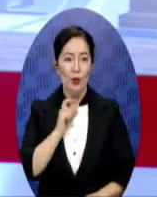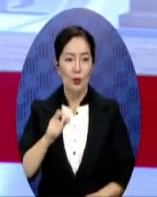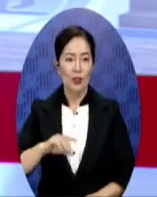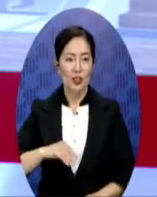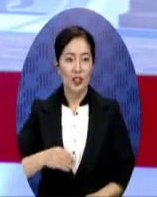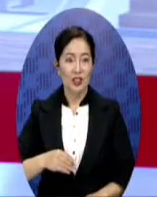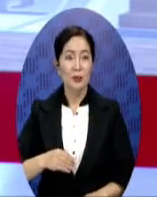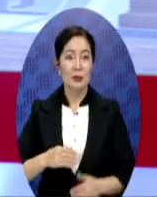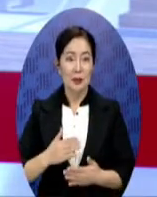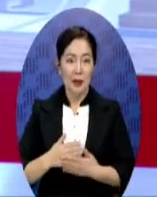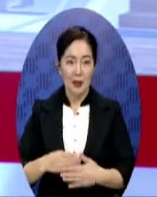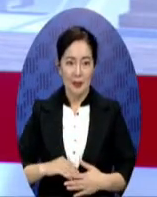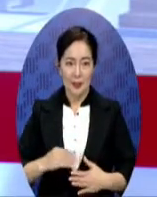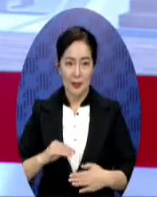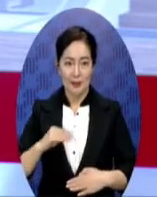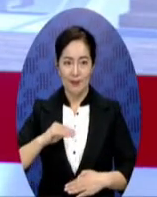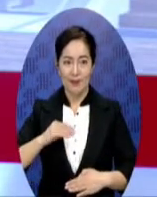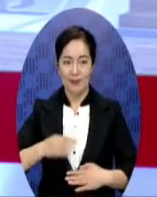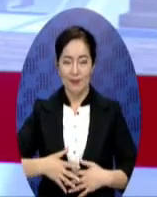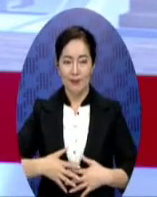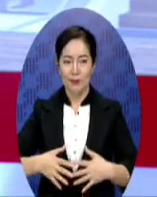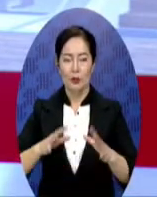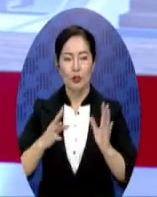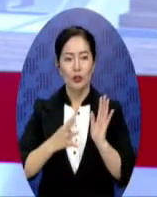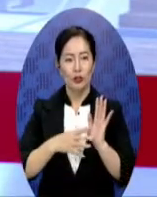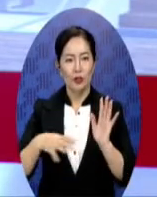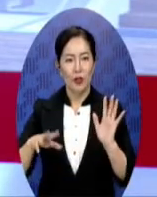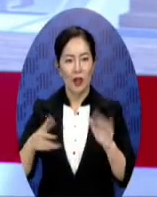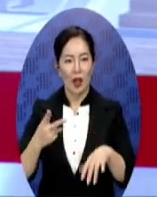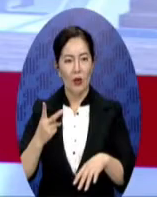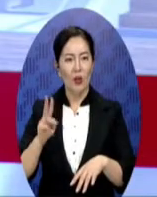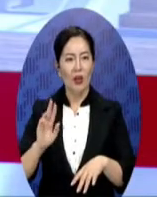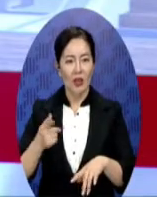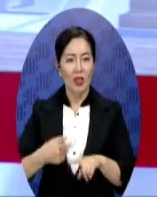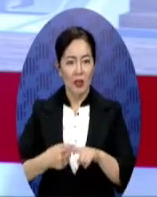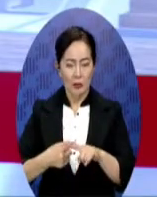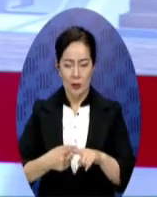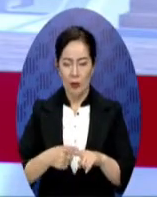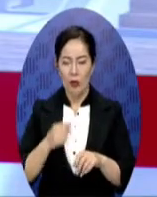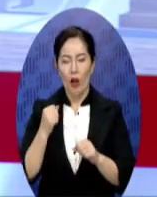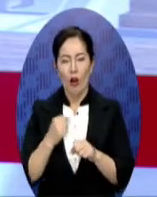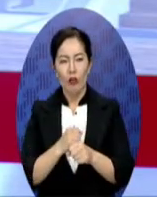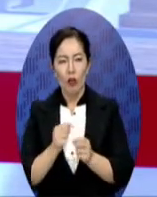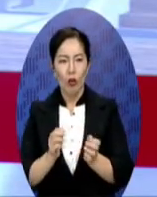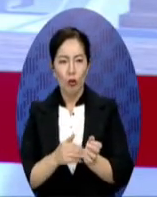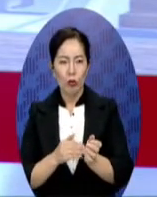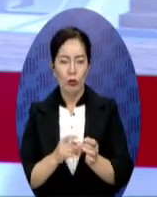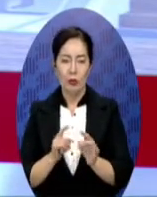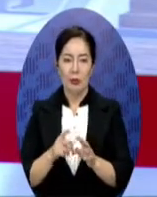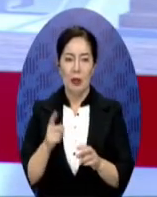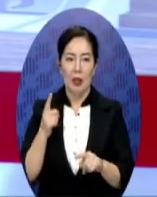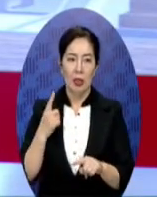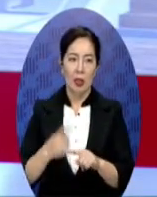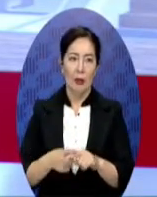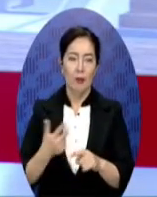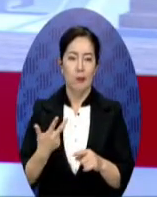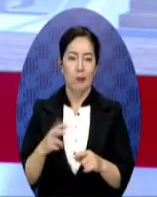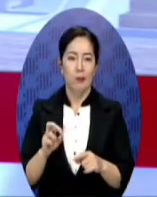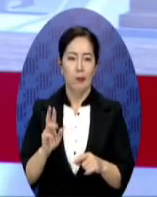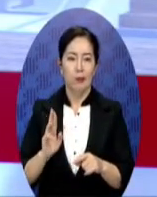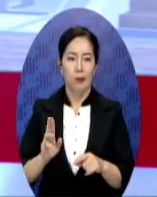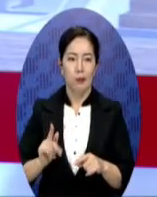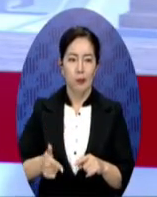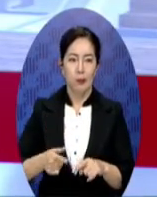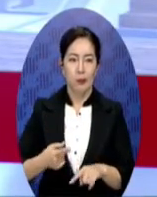хугацаанд 9-12 кг-ын жин нэмэх нь хэвийн үзэгдэл гэж үздэг. За гэтэл зохисгүй хооллолт хөдөлгөөний дутагдлаас шалтгаалаад хэтих бүр 30 кг-ын жин